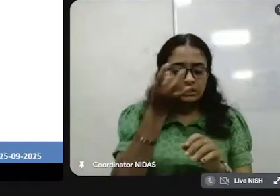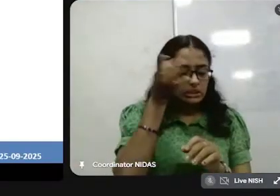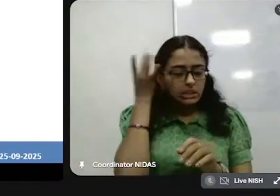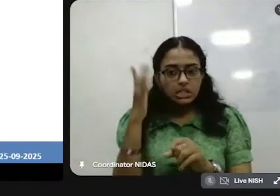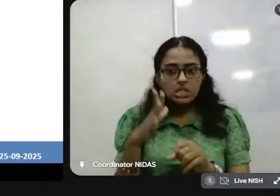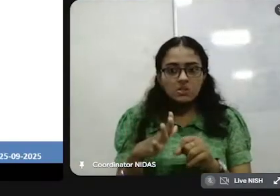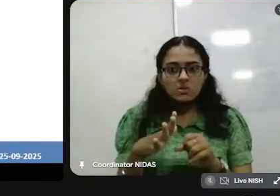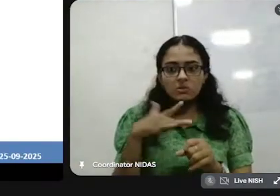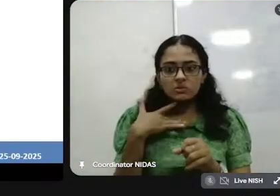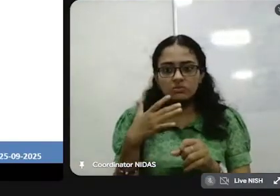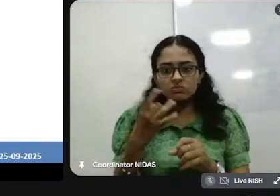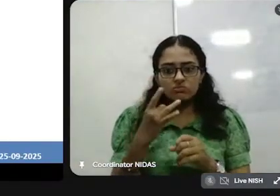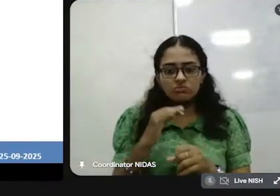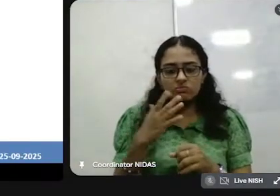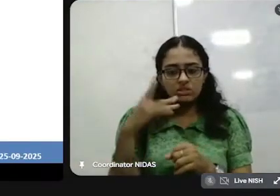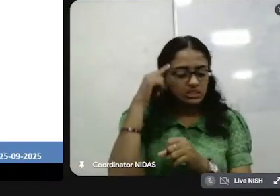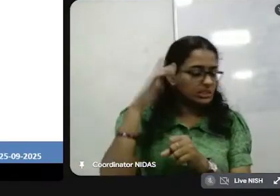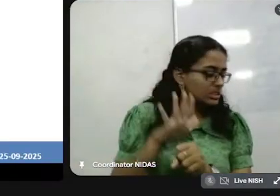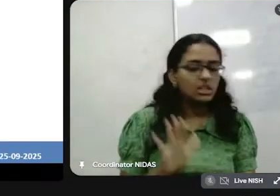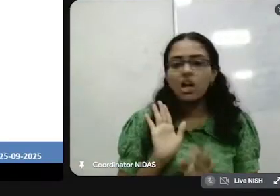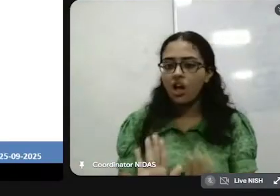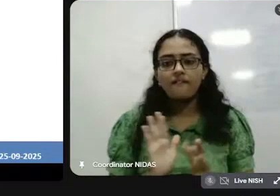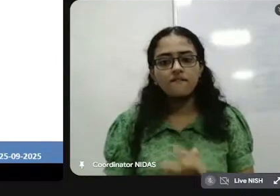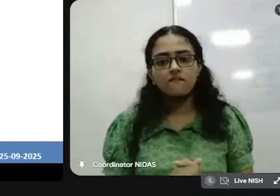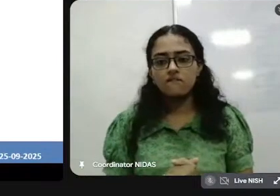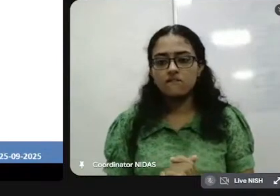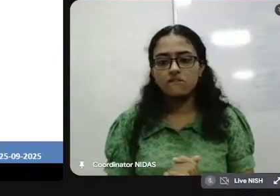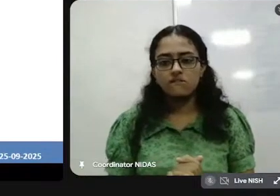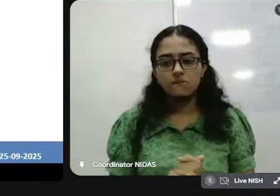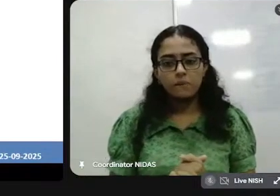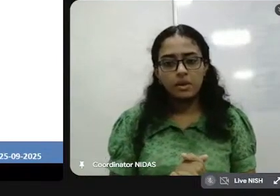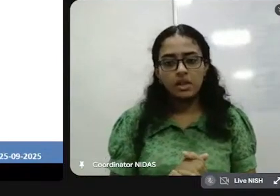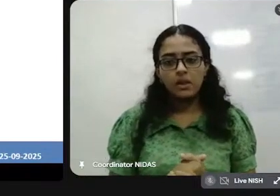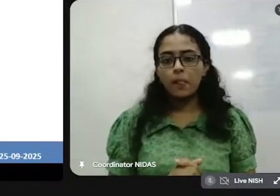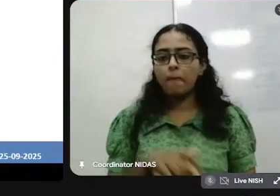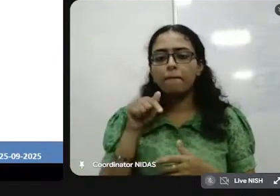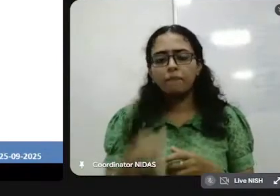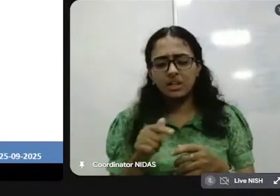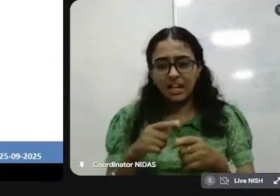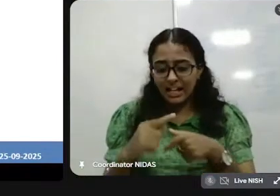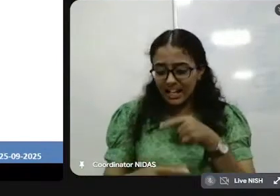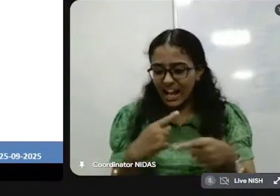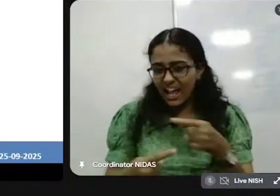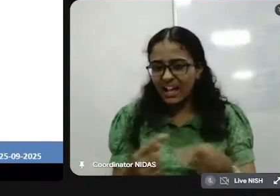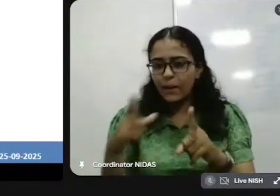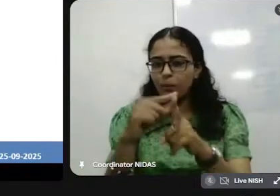കാണിക്കാനുള്ള സാധ്യതയുണ്ട്. വേറൊരു ബുദ്ധിമുട്ടാണ് ചിട്ടയായിട്ട് കാര്യങ്ങൾ നിർവഹിക്കാനുള്ള ബുദ്ധിമുട്ട്.